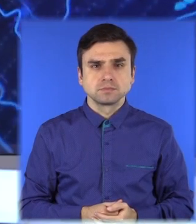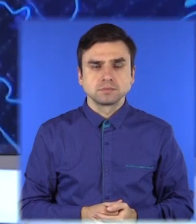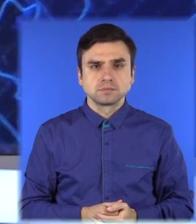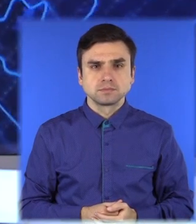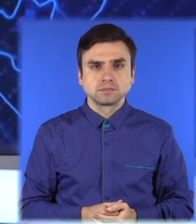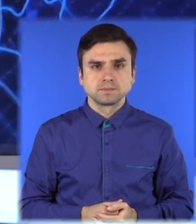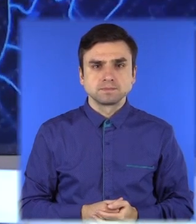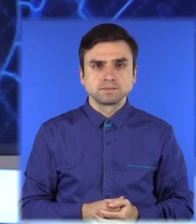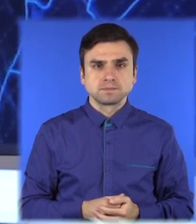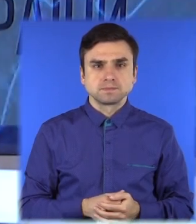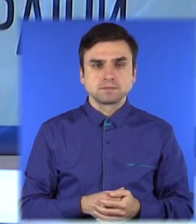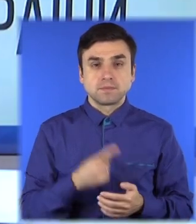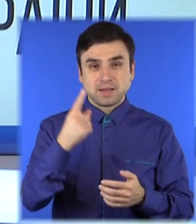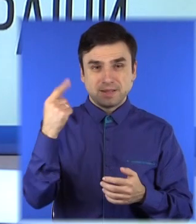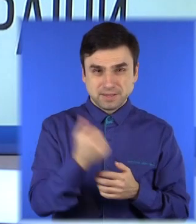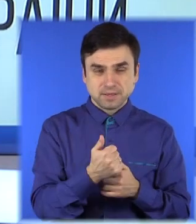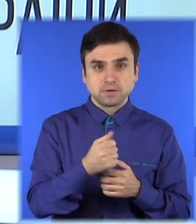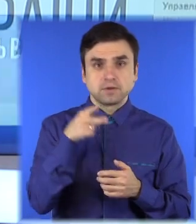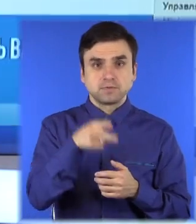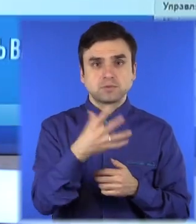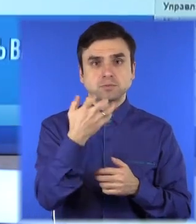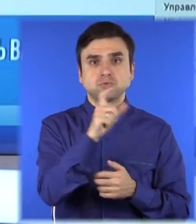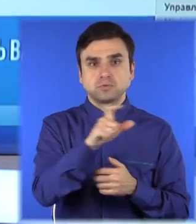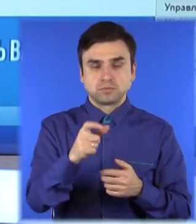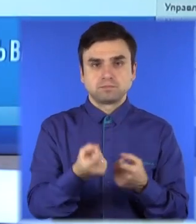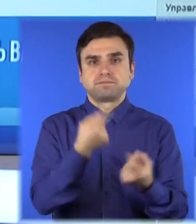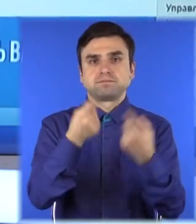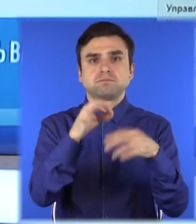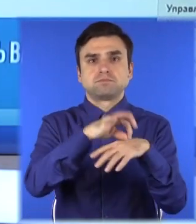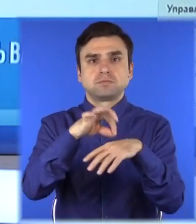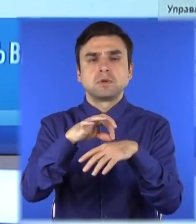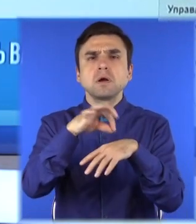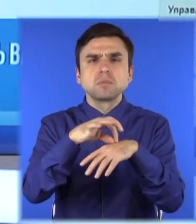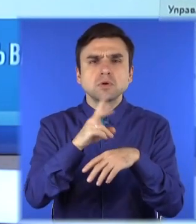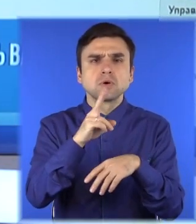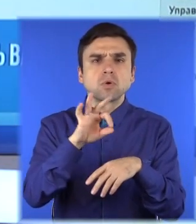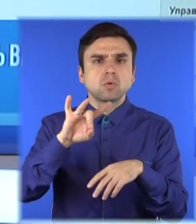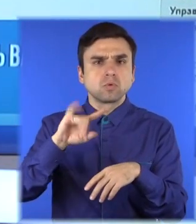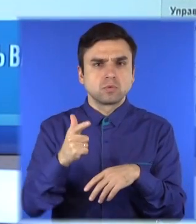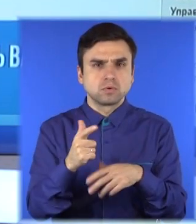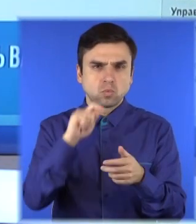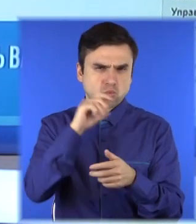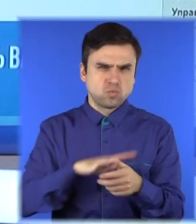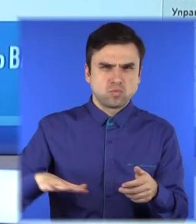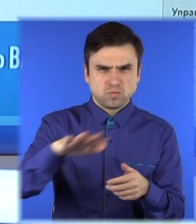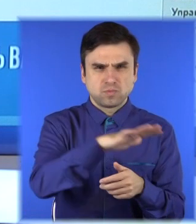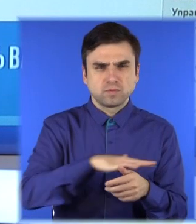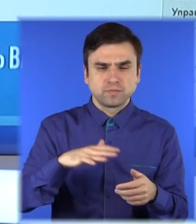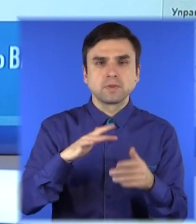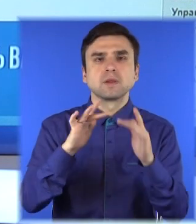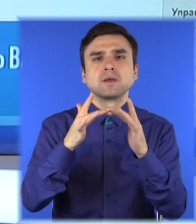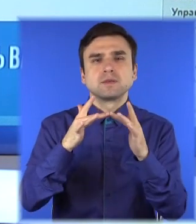Майже 2,5 тисячі людей за тиждень. Саме таку кількість хворих на кір в Україні повідомляють на сторінці МОЗ